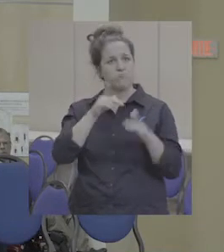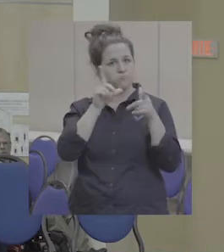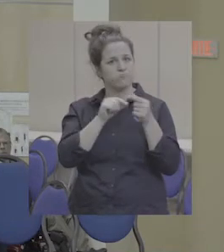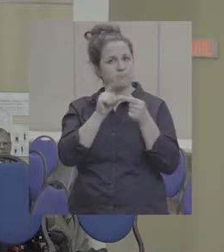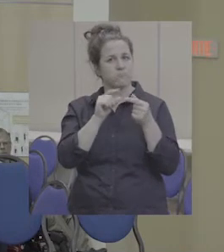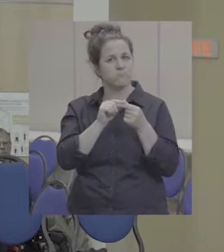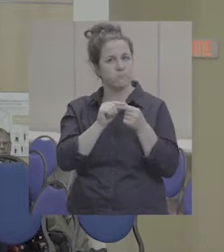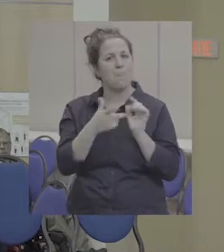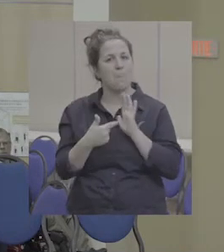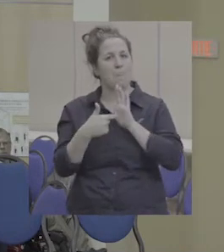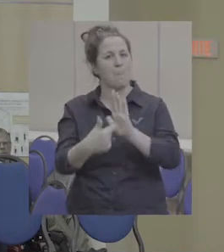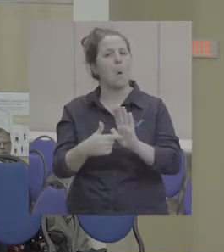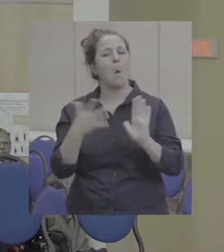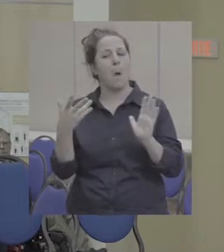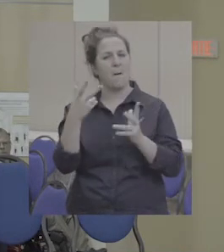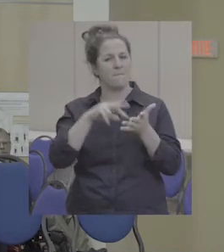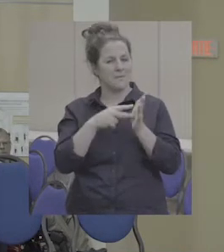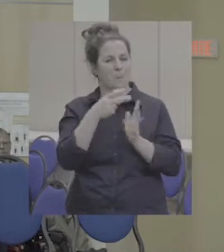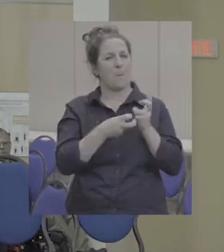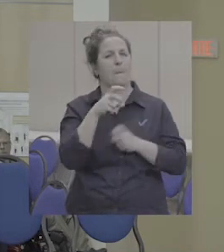essayer d'illustrer ce problème-là.